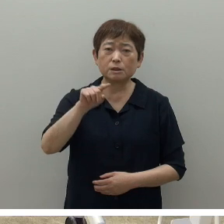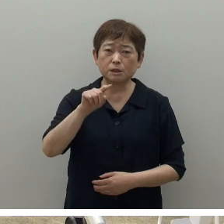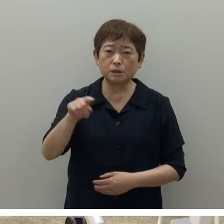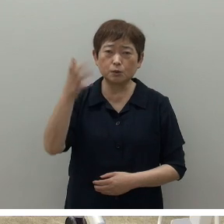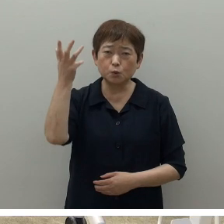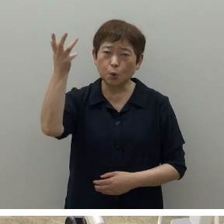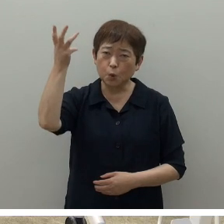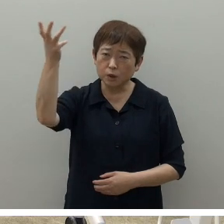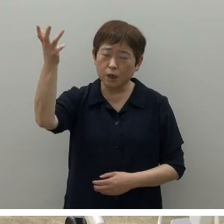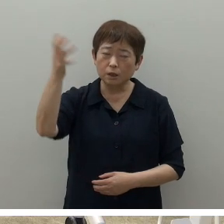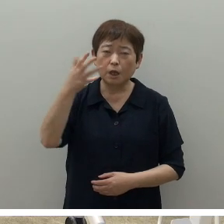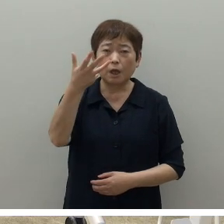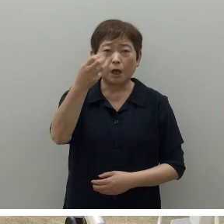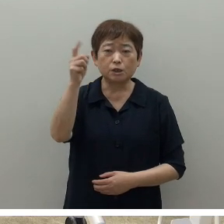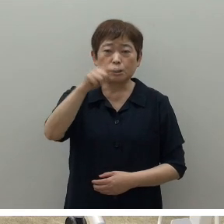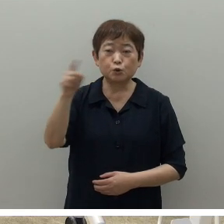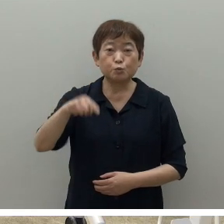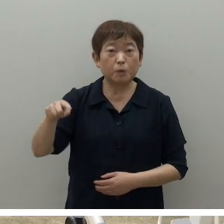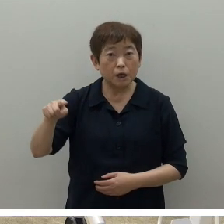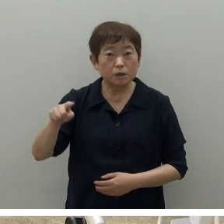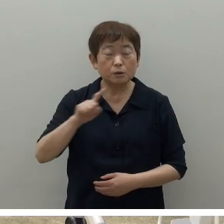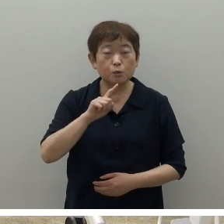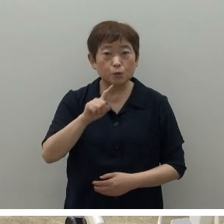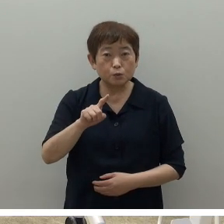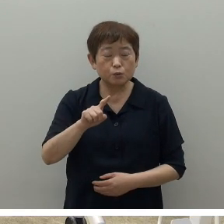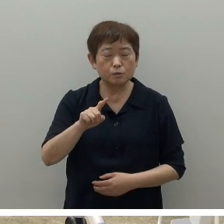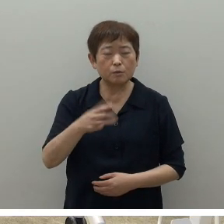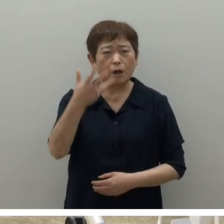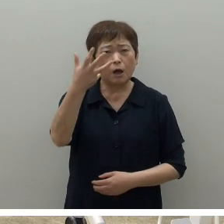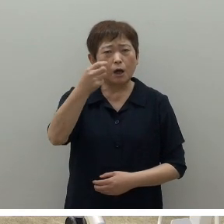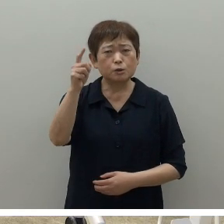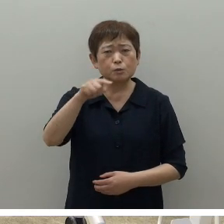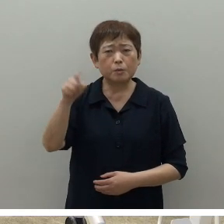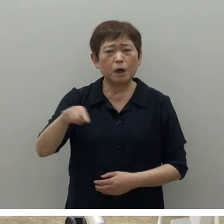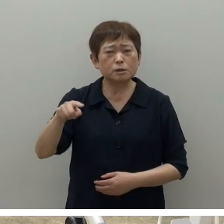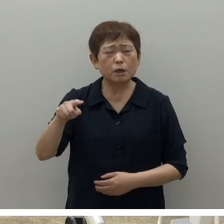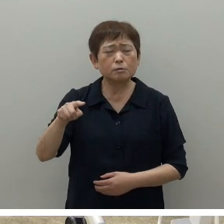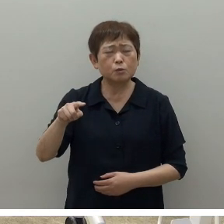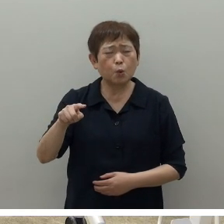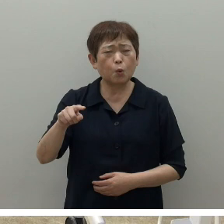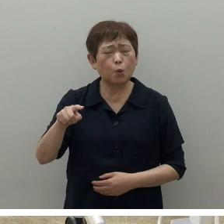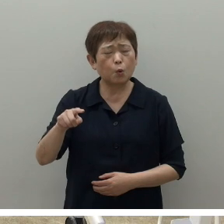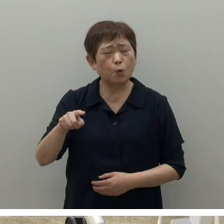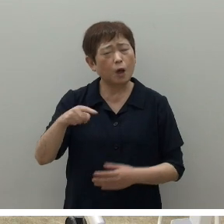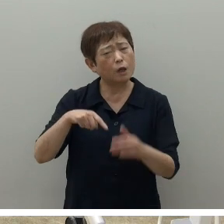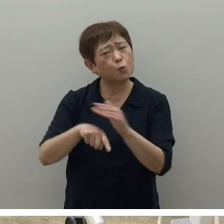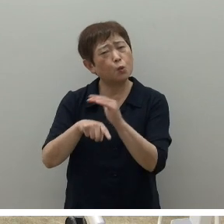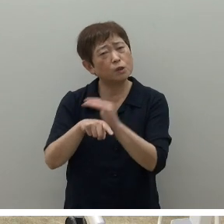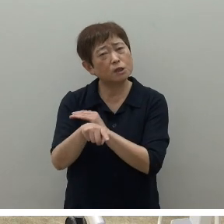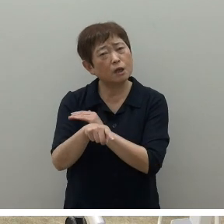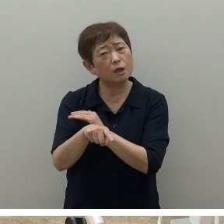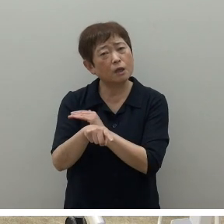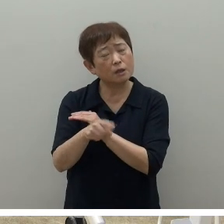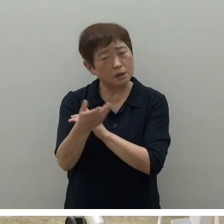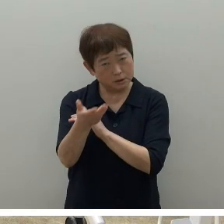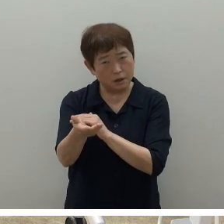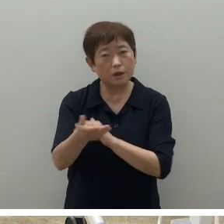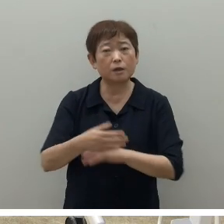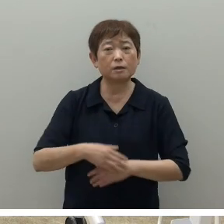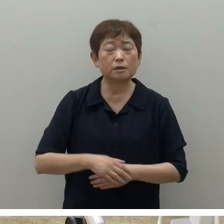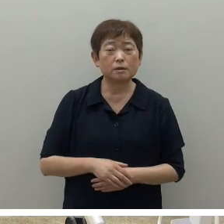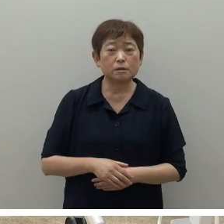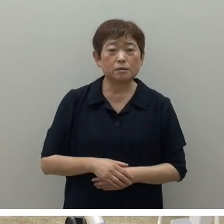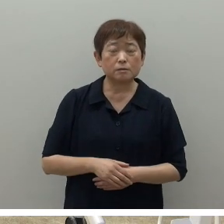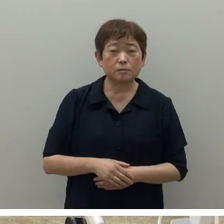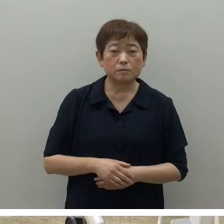を想定で、まあ、8割って言ってるんですけど、この8割を出したあの、まあ、理由というかですね、なんか調査等で、まあ、8割だったとか、い